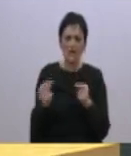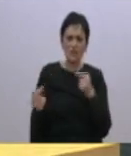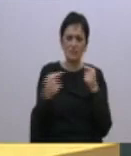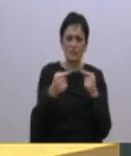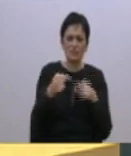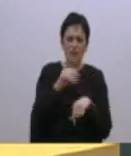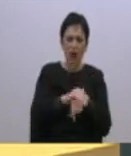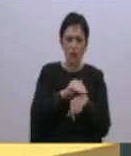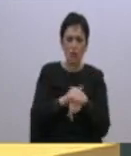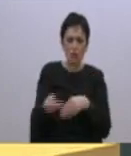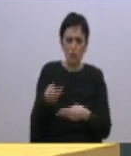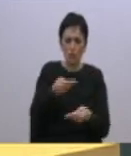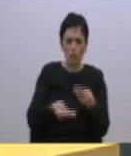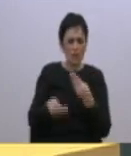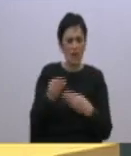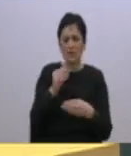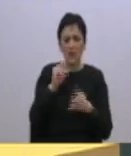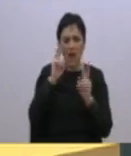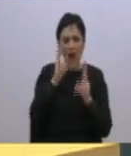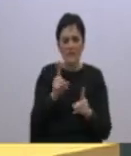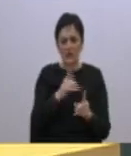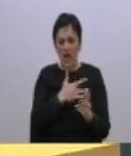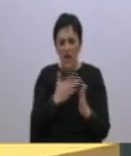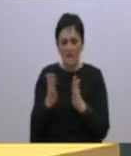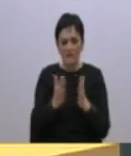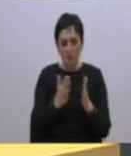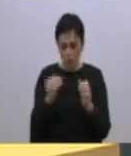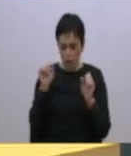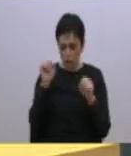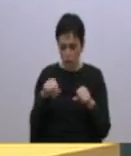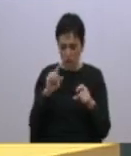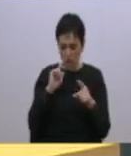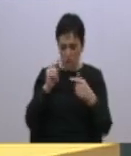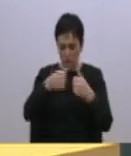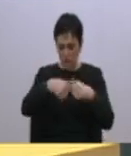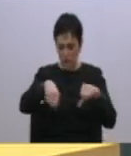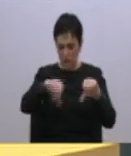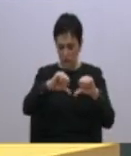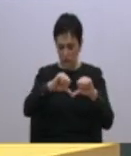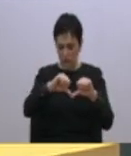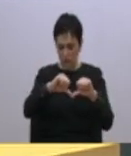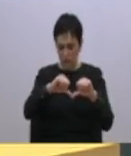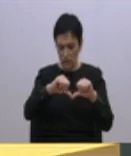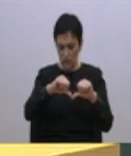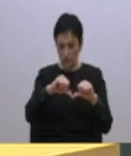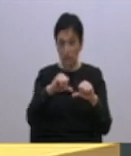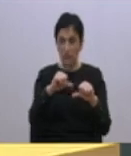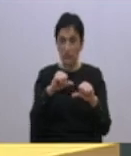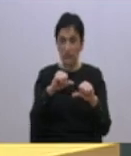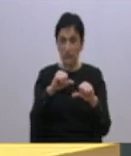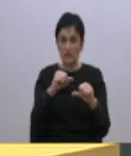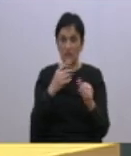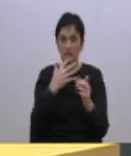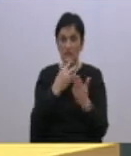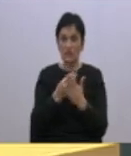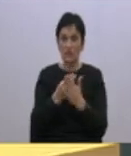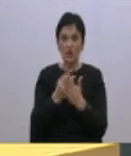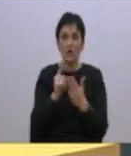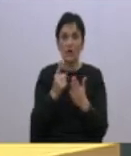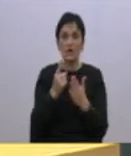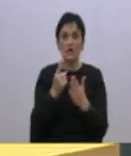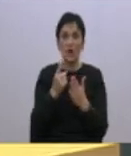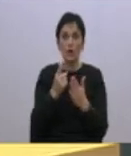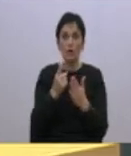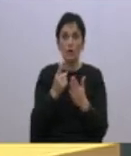მე არ ვიცი, კიდე რისი ვარაუდია, რომ შეიძლება საბჭომ არ წარადგინოს სასურველი კანდიდატი პრეზიდენტად, რა ვიცი, რატო არ